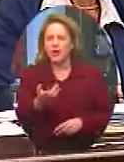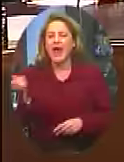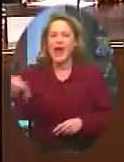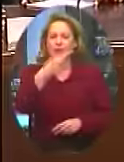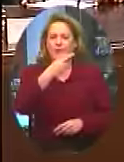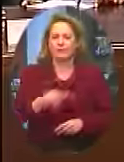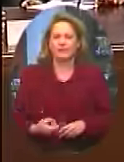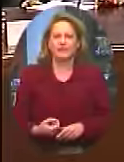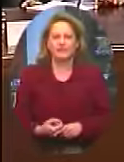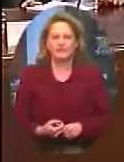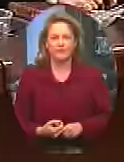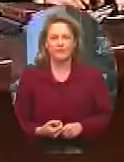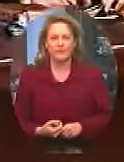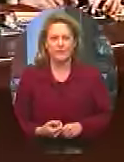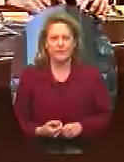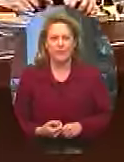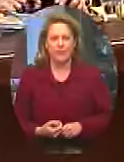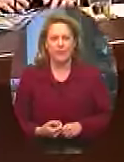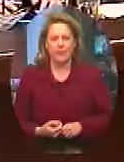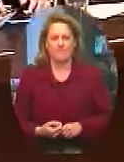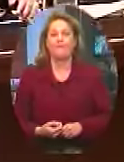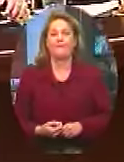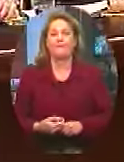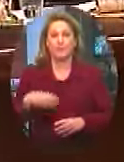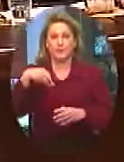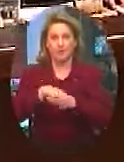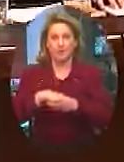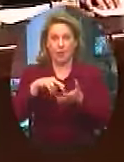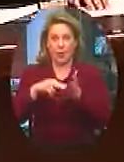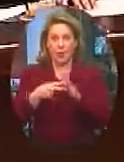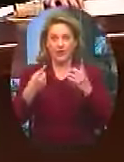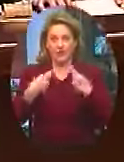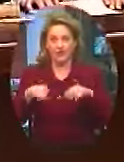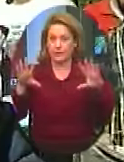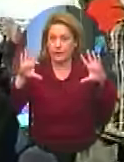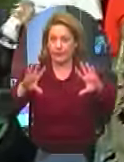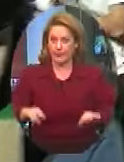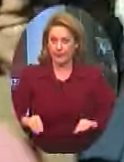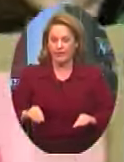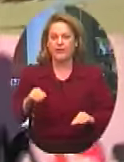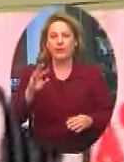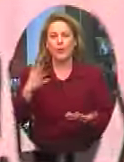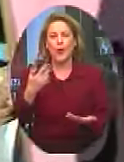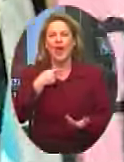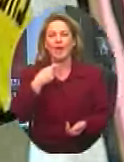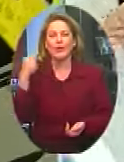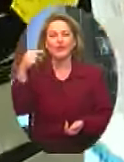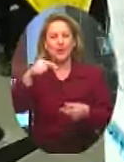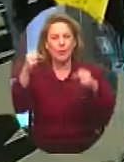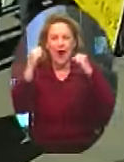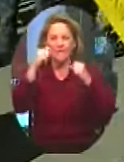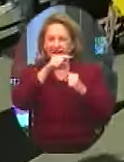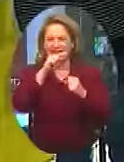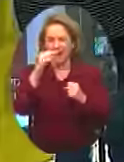החוצה. צא בבקשה, תודה. וכשבתוך חדר הוועדה הרוחות נרגעו, אולי הקולות שהגיעו מהפגנה שנערכה מול